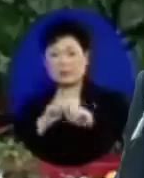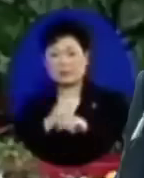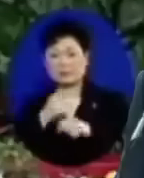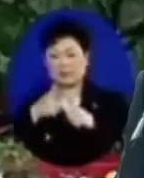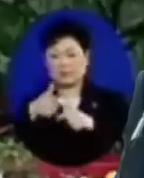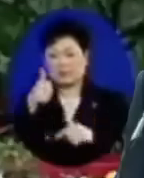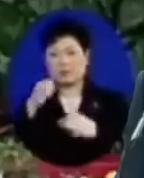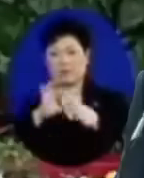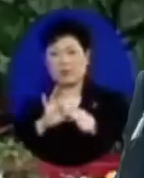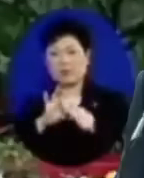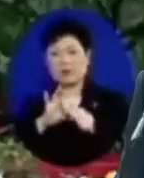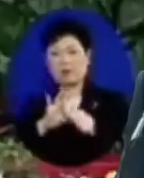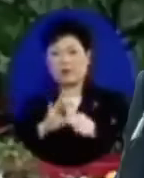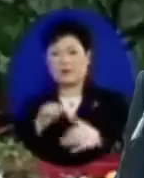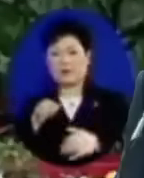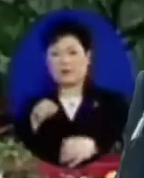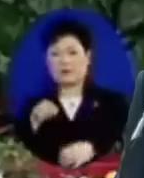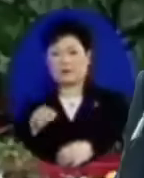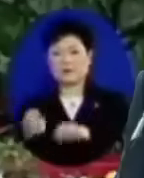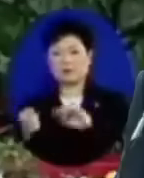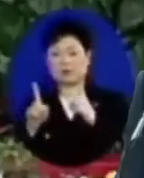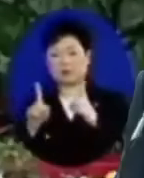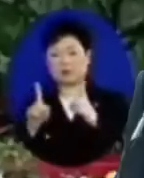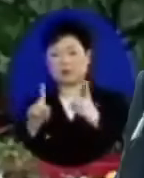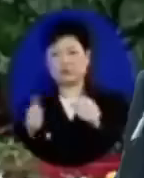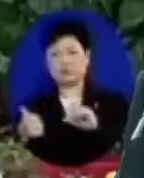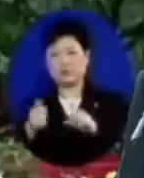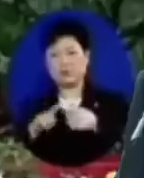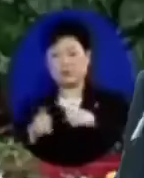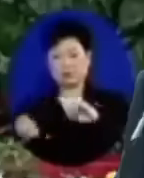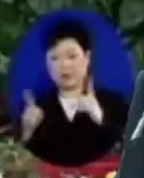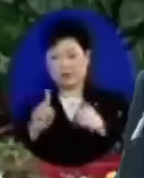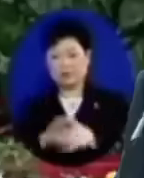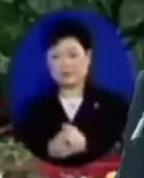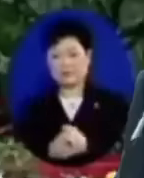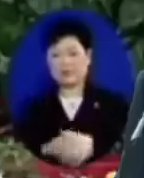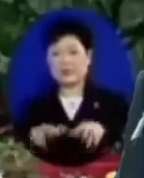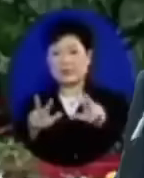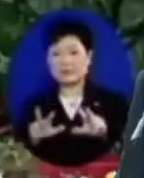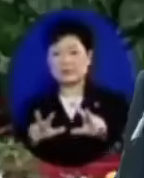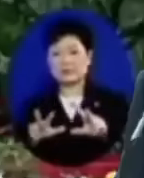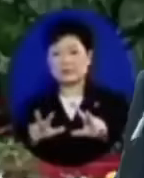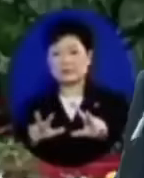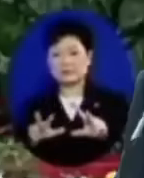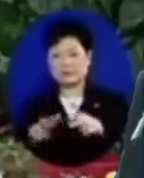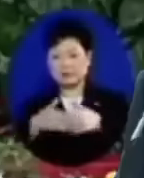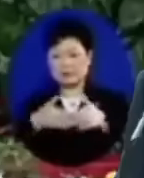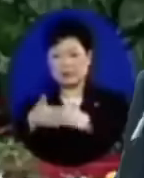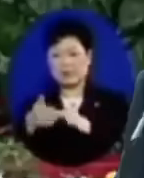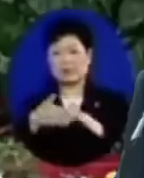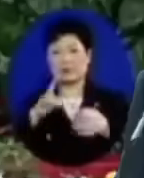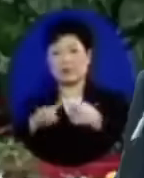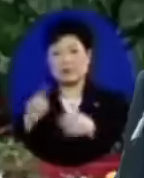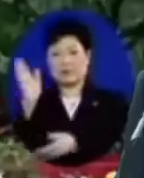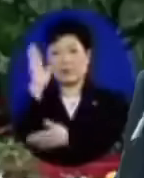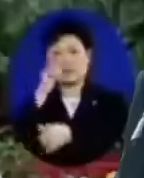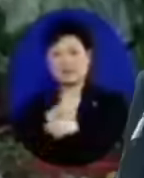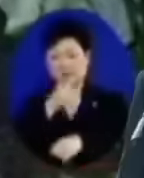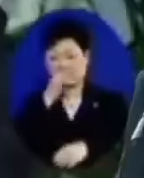예수님의 죽음의 부활 사건을 우리의 현실 생활 속에 체험하는 것에 대해서 이야기하고